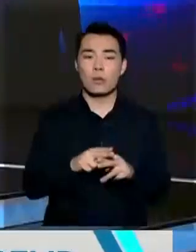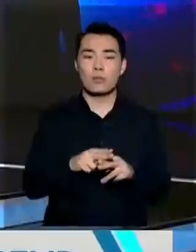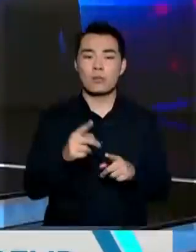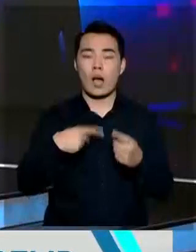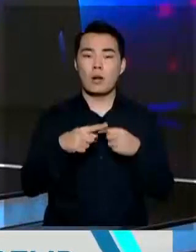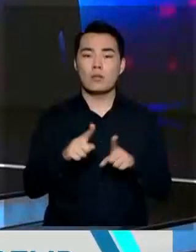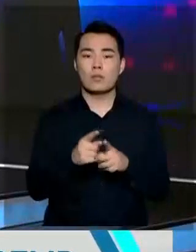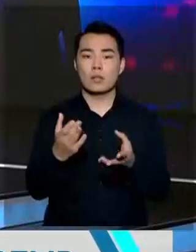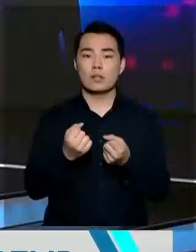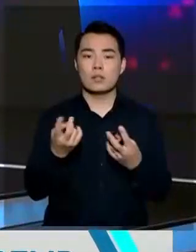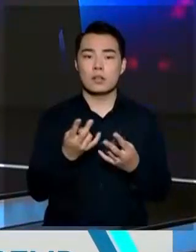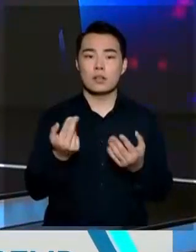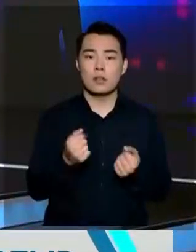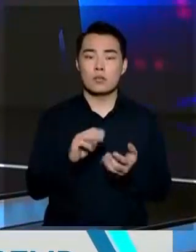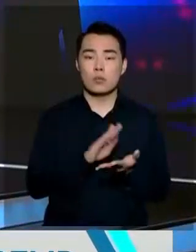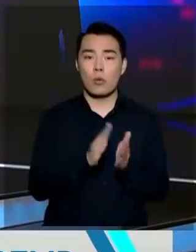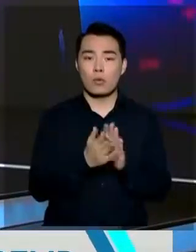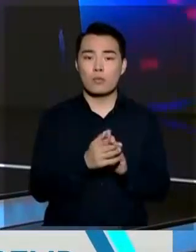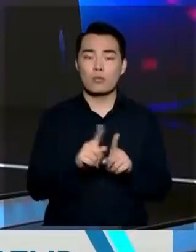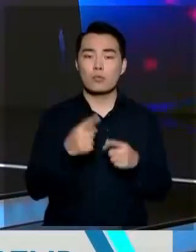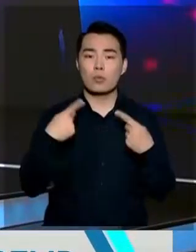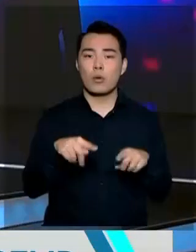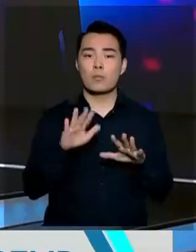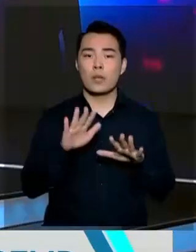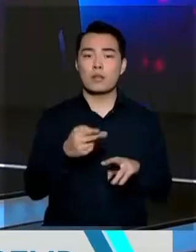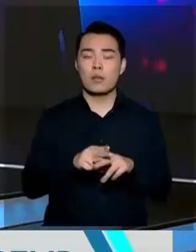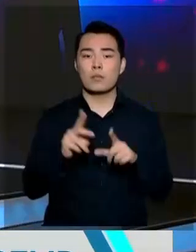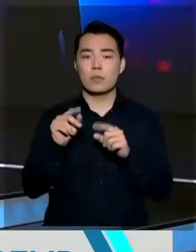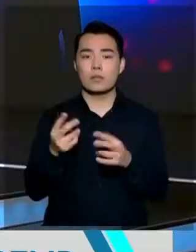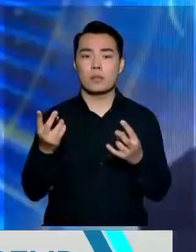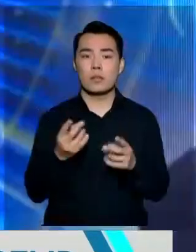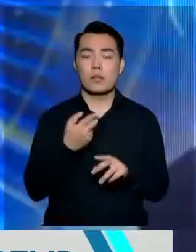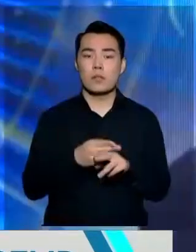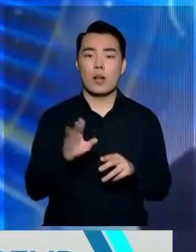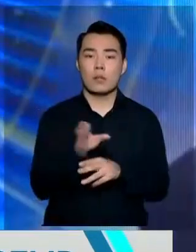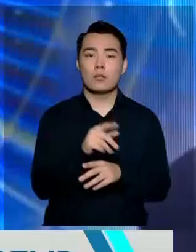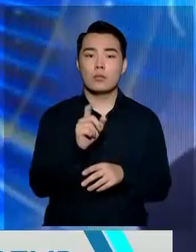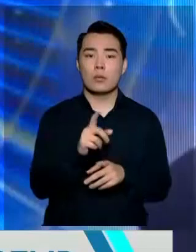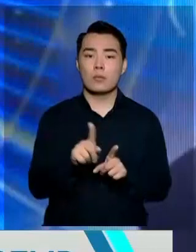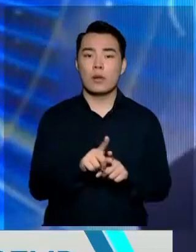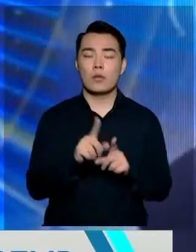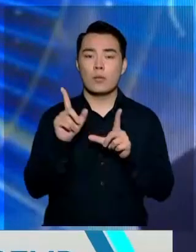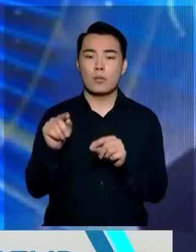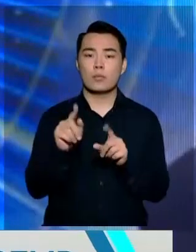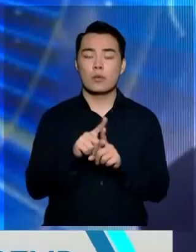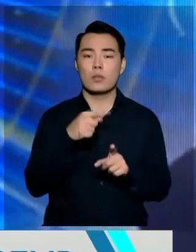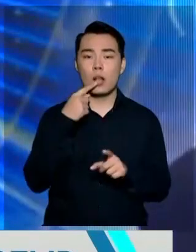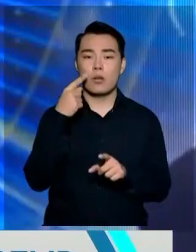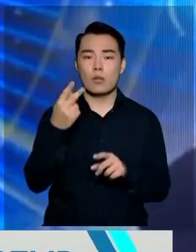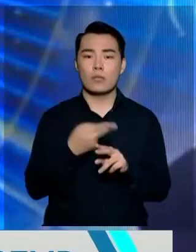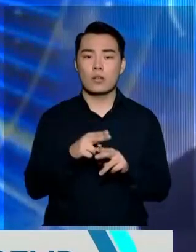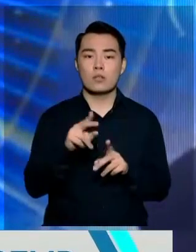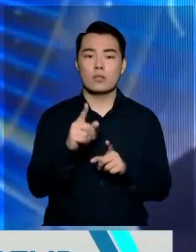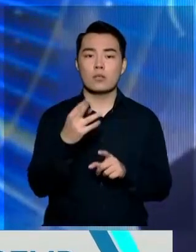керексіз. Олсын сіз басқа жерге бару керексіз. Ал сол біздің азаматтарды жан-жаққа шапқылат қылмай, осы біз супер сон